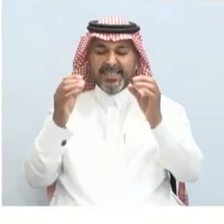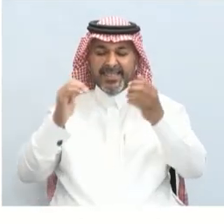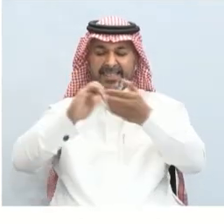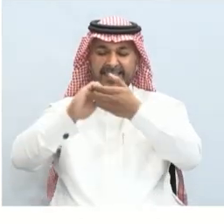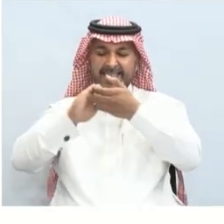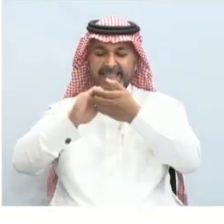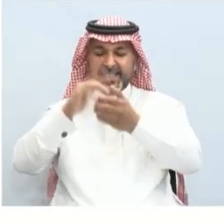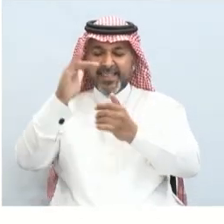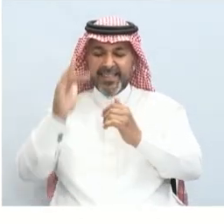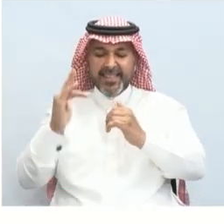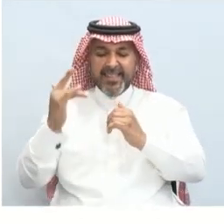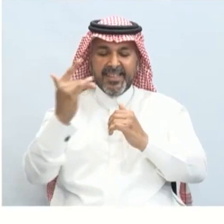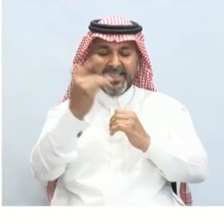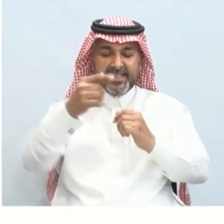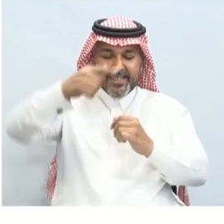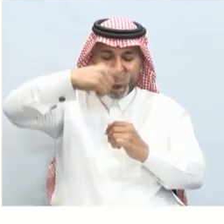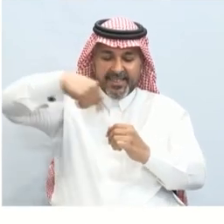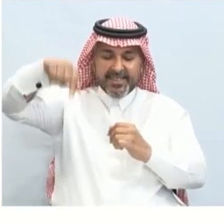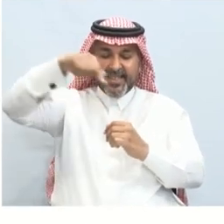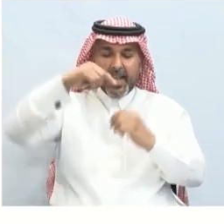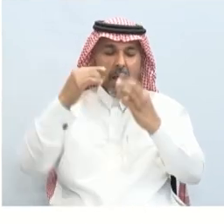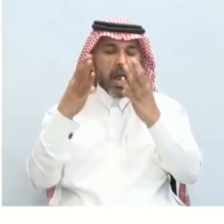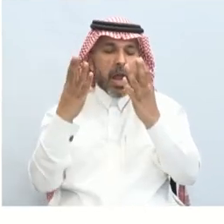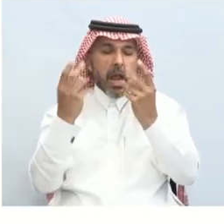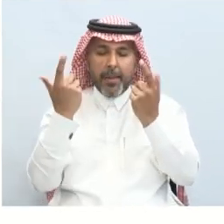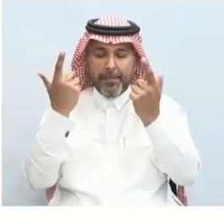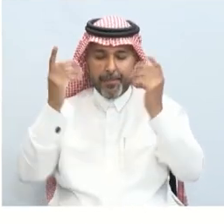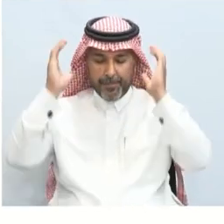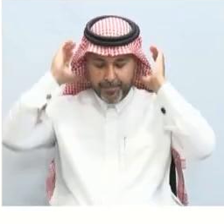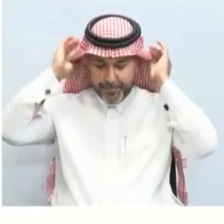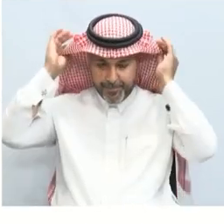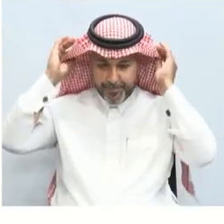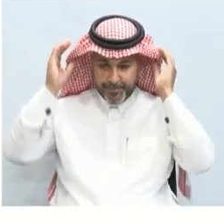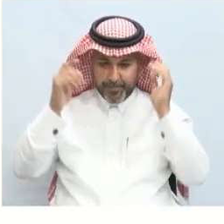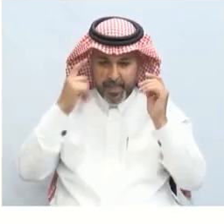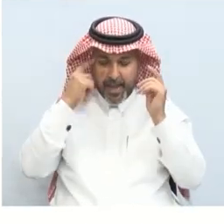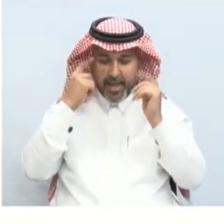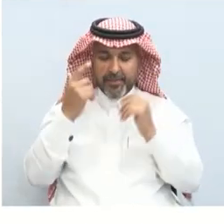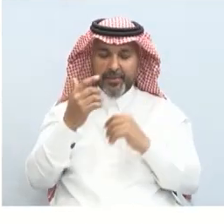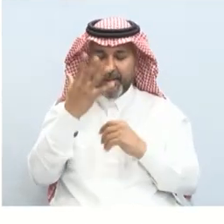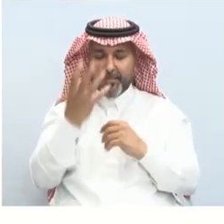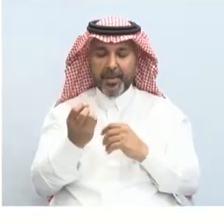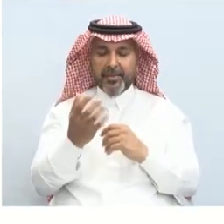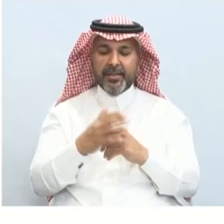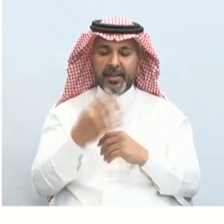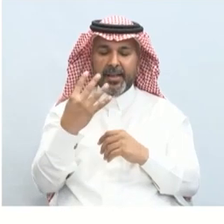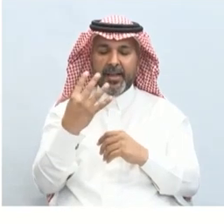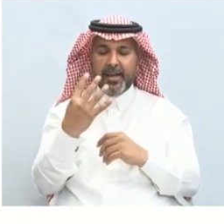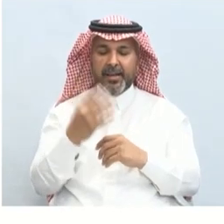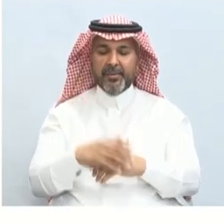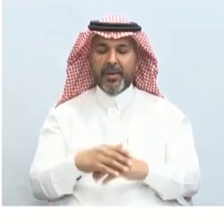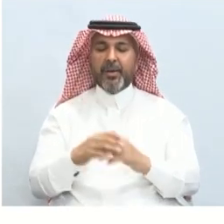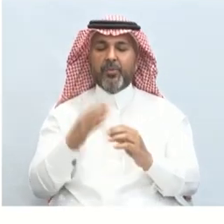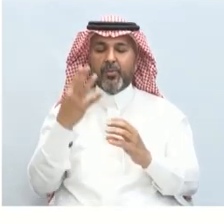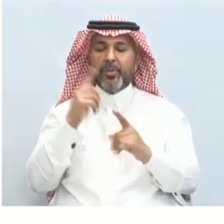مستديره طبعا كونهم خمسه اصدقاء وحول طاوله مستديره فبالتالي حيكون بدون نقطه مرجعيه اذا يكون 5 ناقص 1 فكتوريا اذا